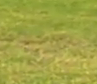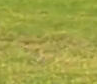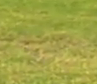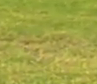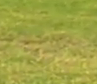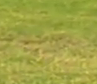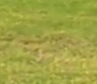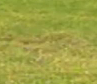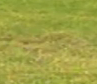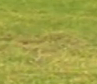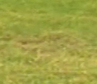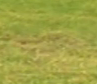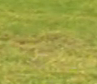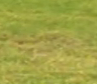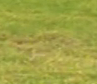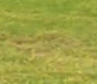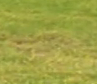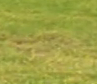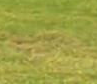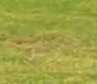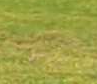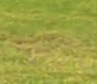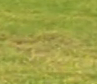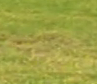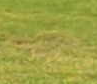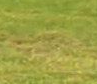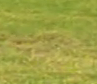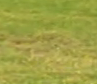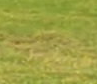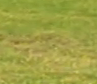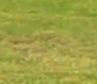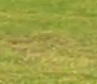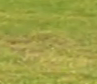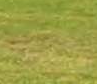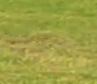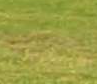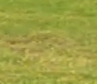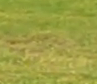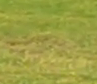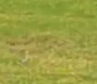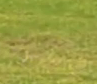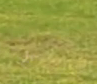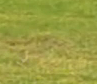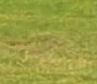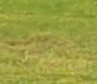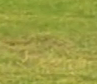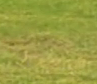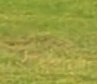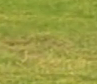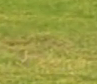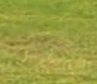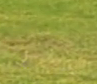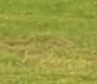kuanzia saa 1:30 hadi saa 2. Kupitia wanahabari wenzangu, tutakuwa tunaangazia hali ya siasa katika kaunti mbalimbali